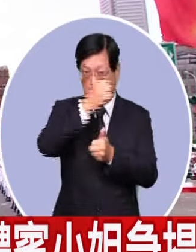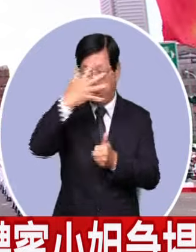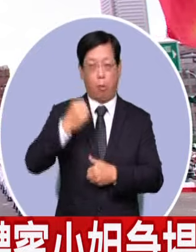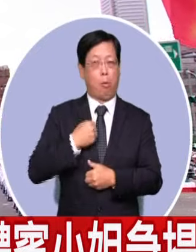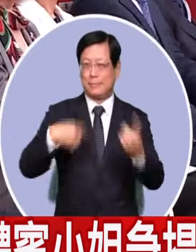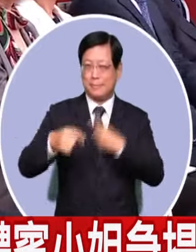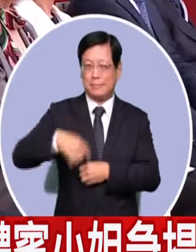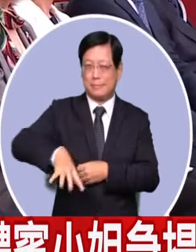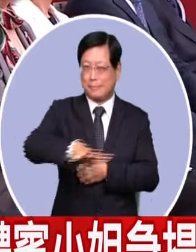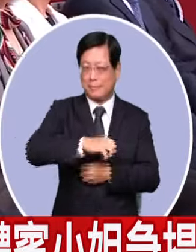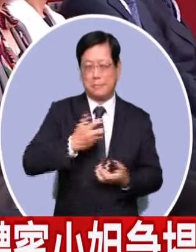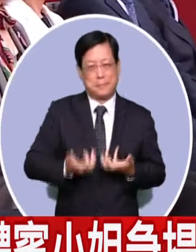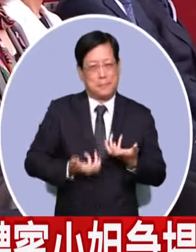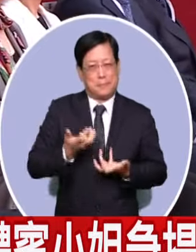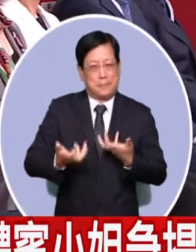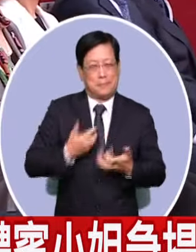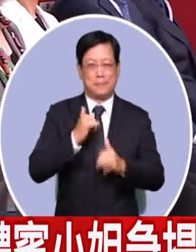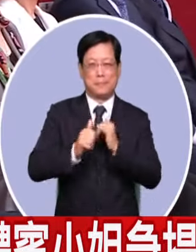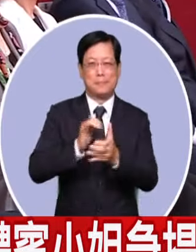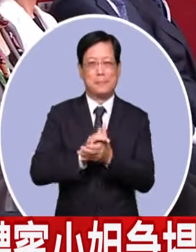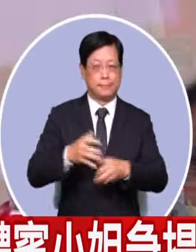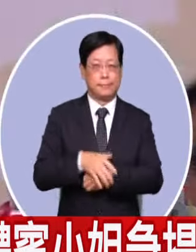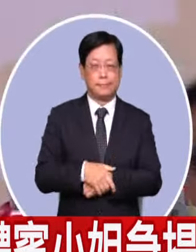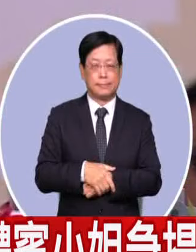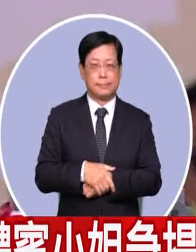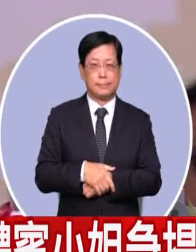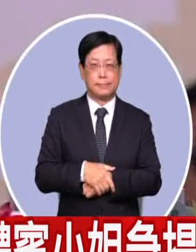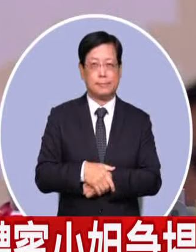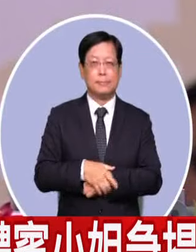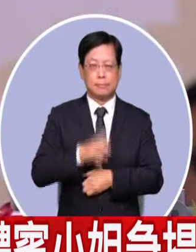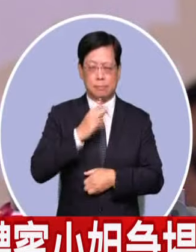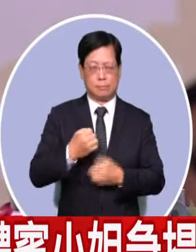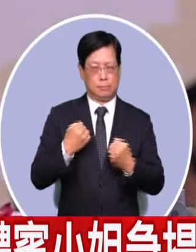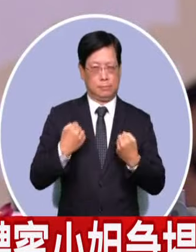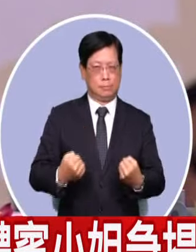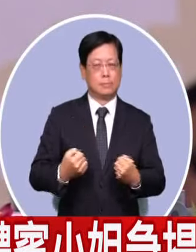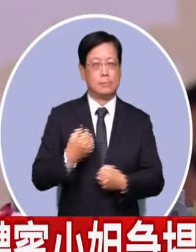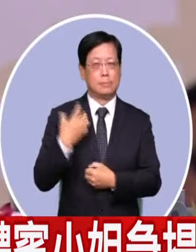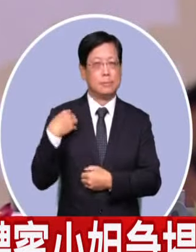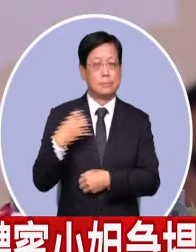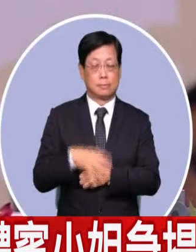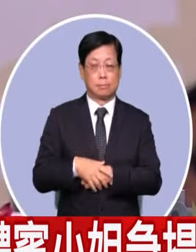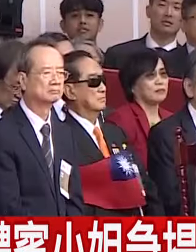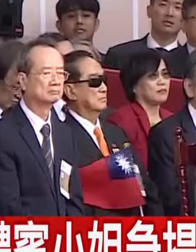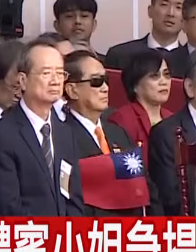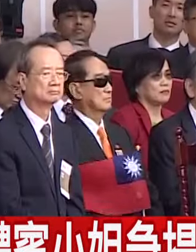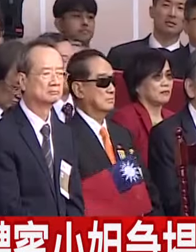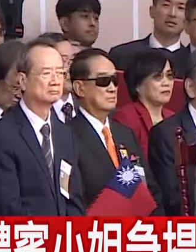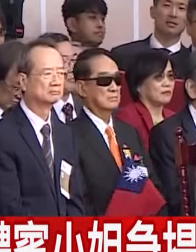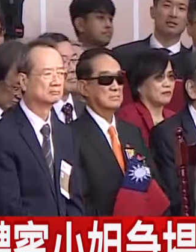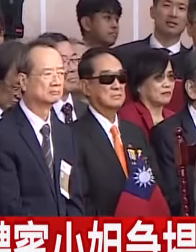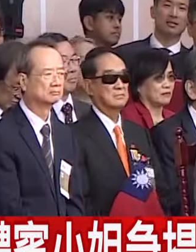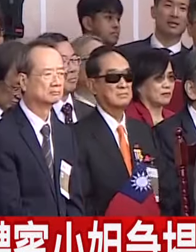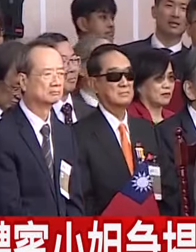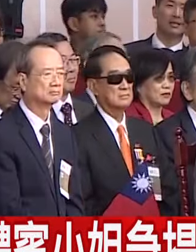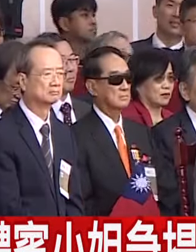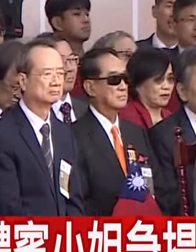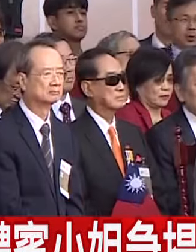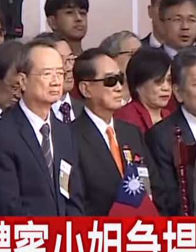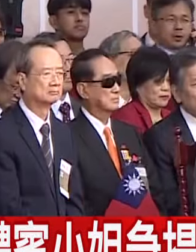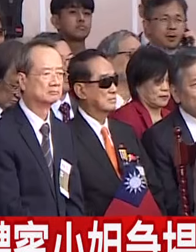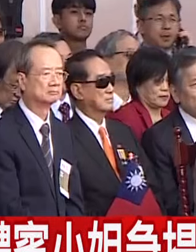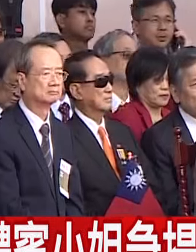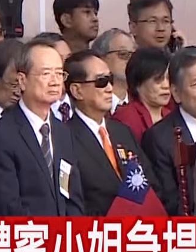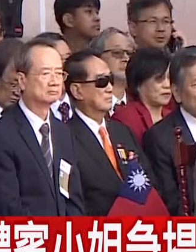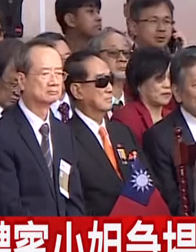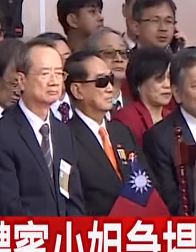让世界知道，让年轻人知道中华民国是存在的。 国庆大典漏网镜头，韩国瑜不知道是不是看国庆表演